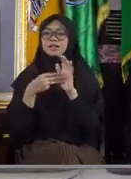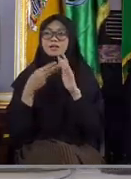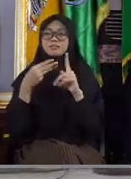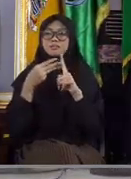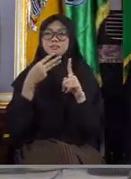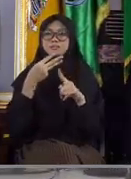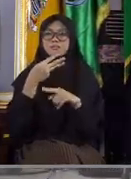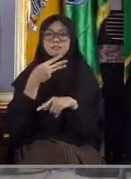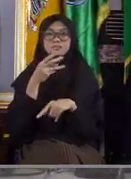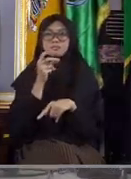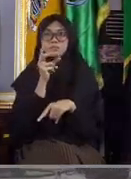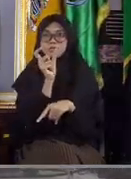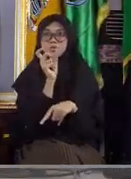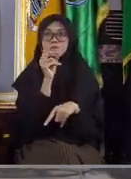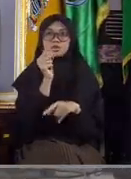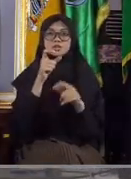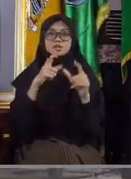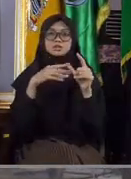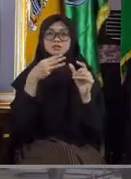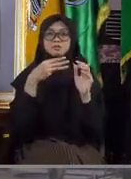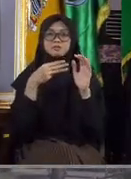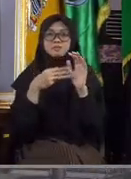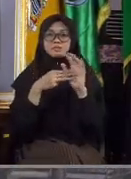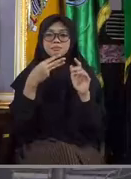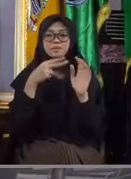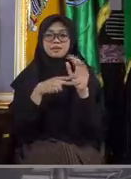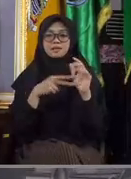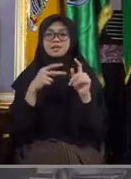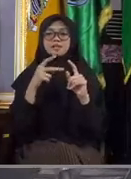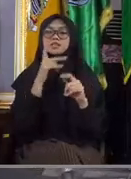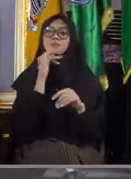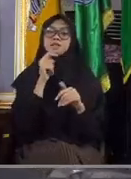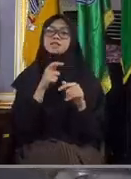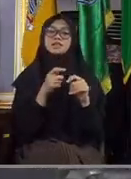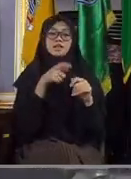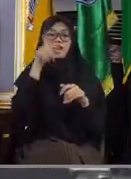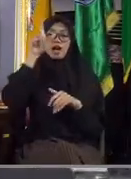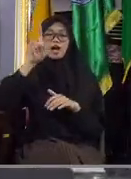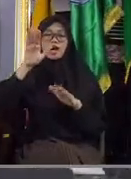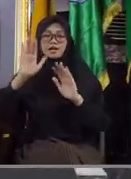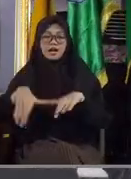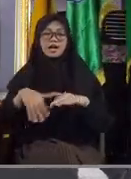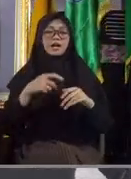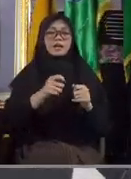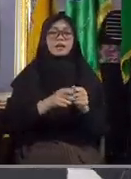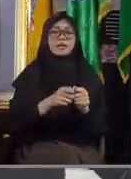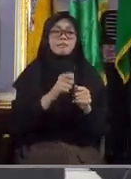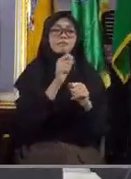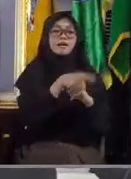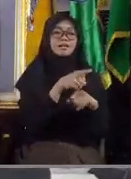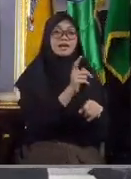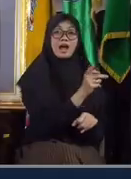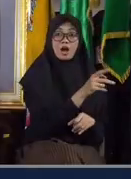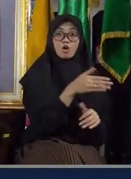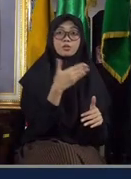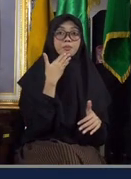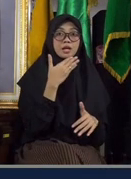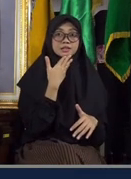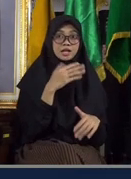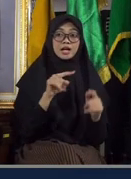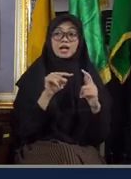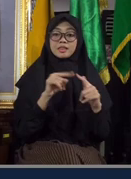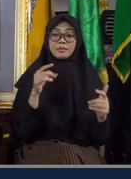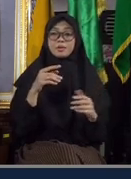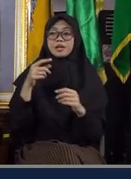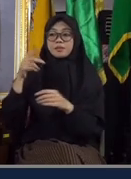kerjasama terus kemudian Nanti dibayar itu juga bisa ini nanti kita kita bicarakan tapi saya kasih inspirasi itu saja lanjut